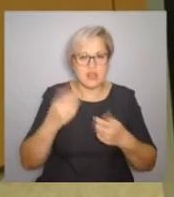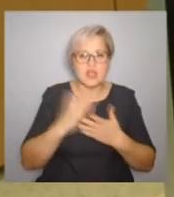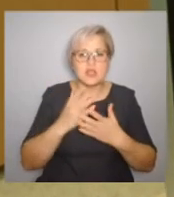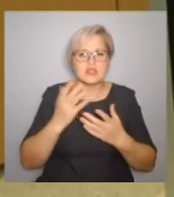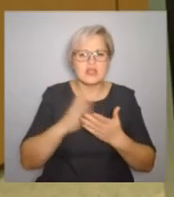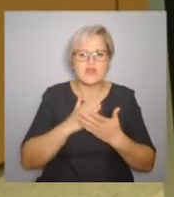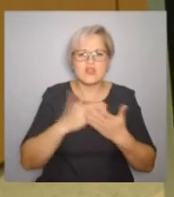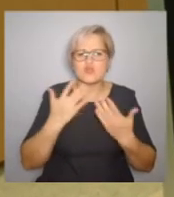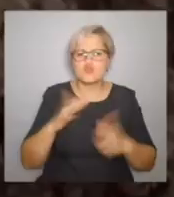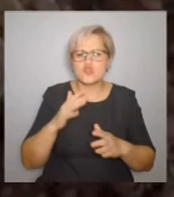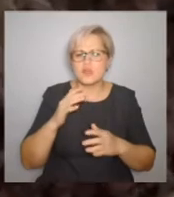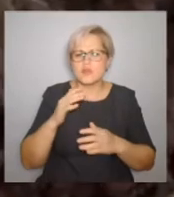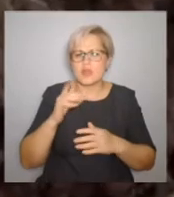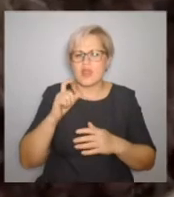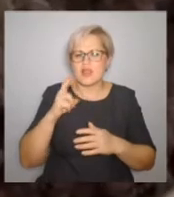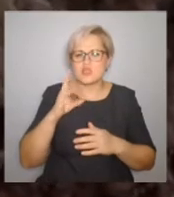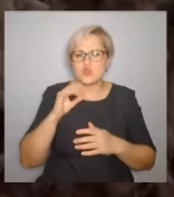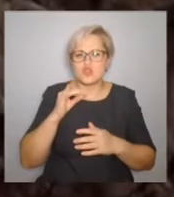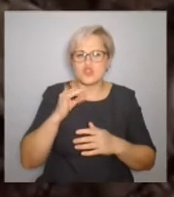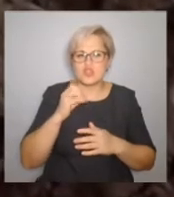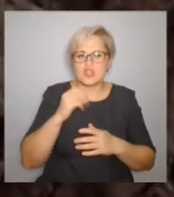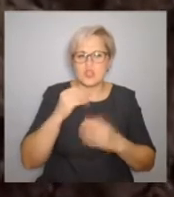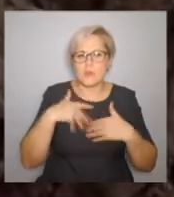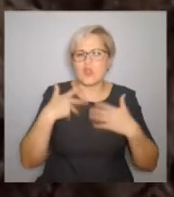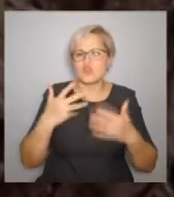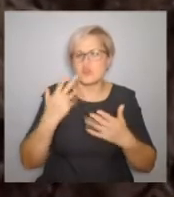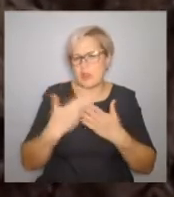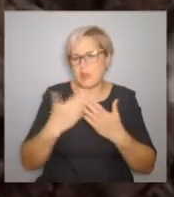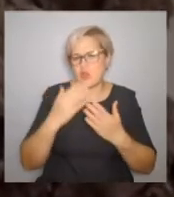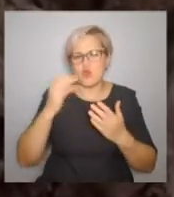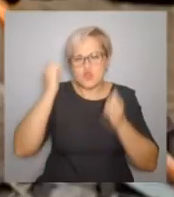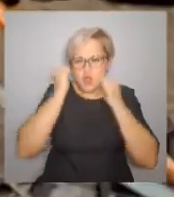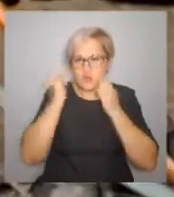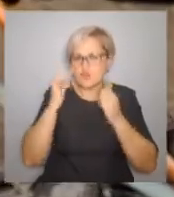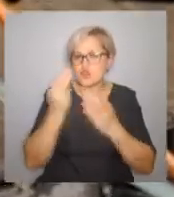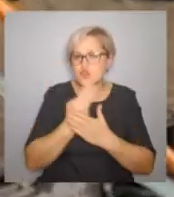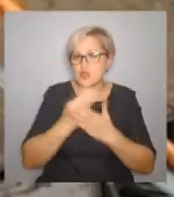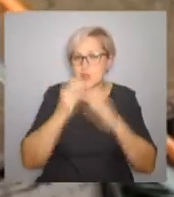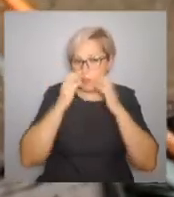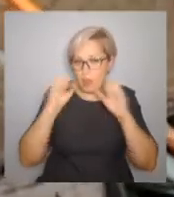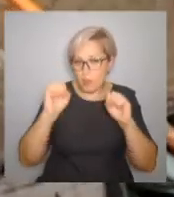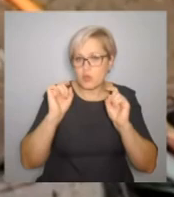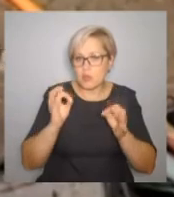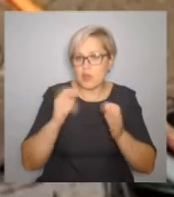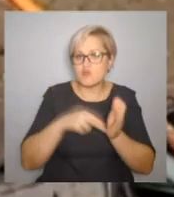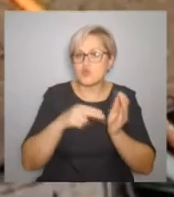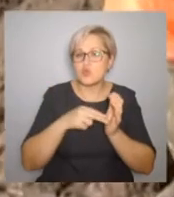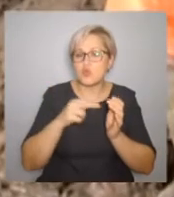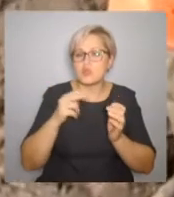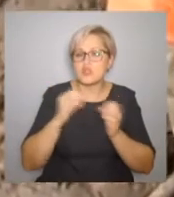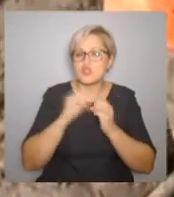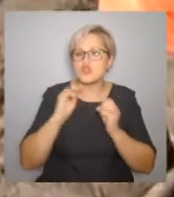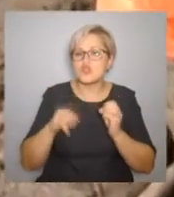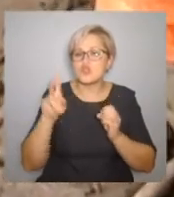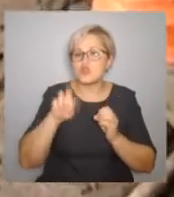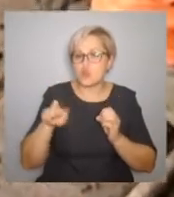действительно настоящая шерсть. В Якутии, где сосредоточено порядка 80% всех мировых запасов мамонтовой фауны, правительство какой